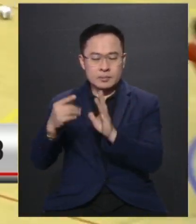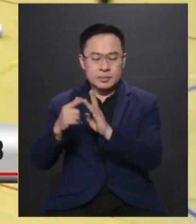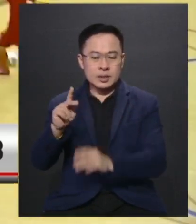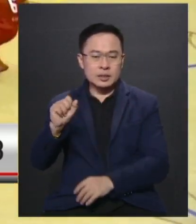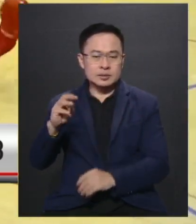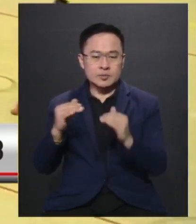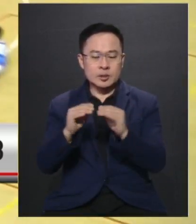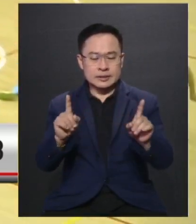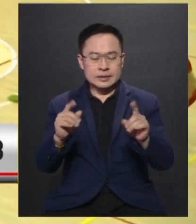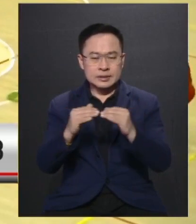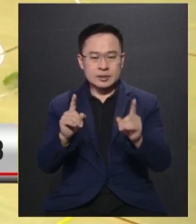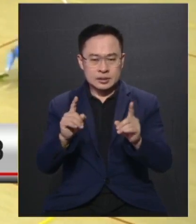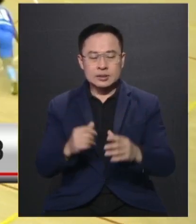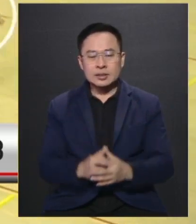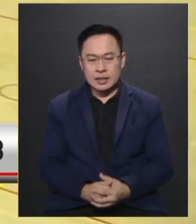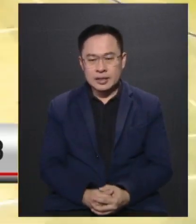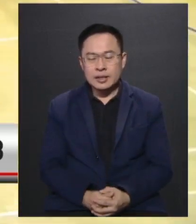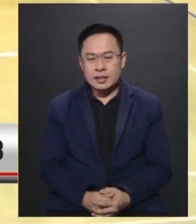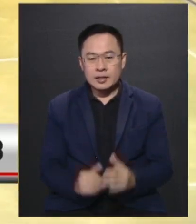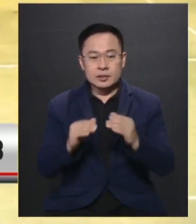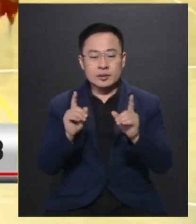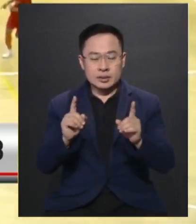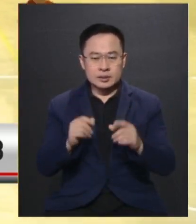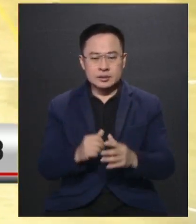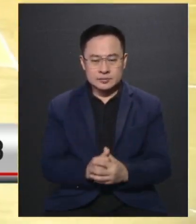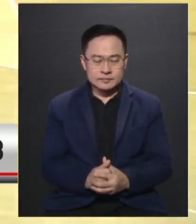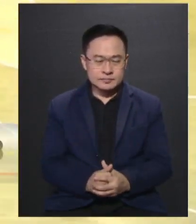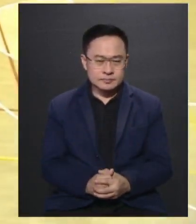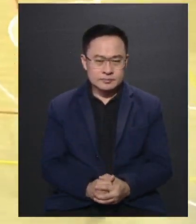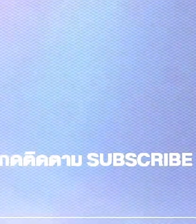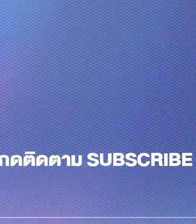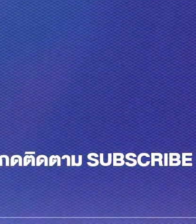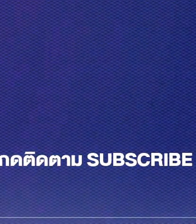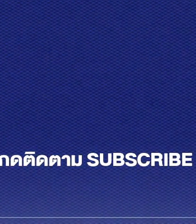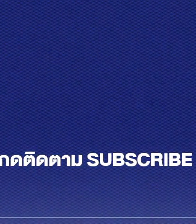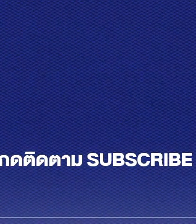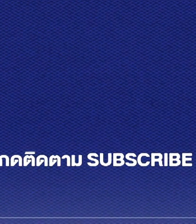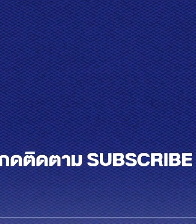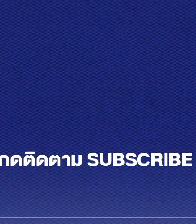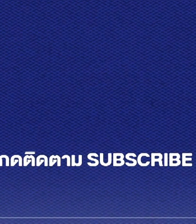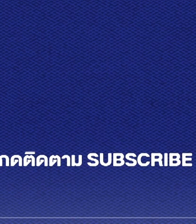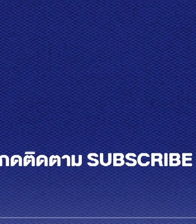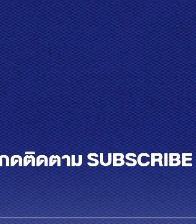และเป็นคู่แรกของฤดูกาลนี้นะคะที่จบลงด้วยผลการเสมอนั่นเอง